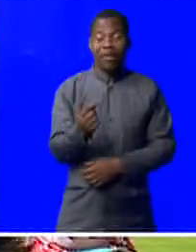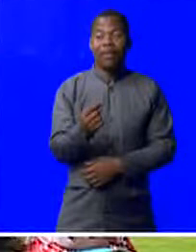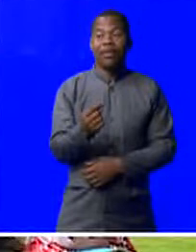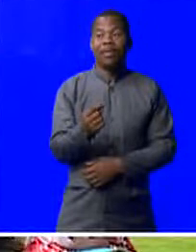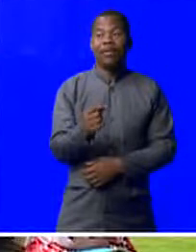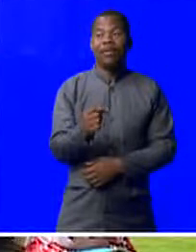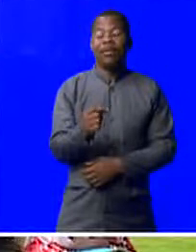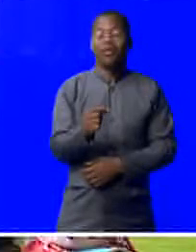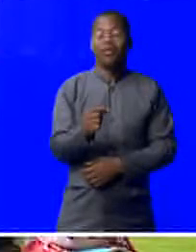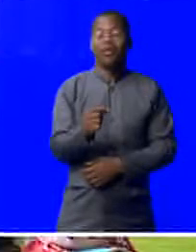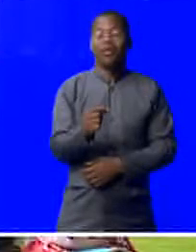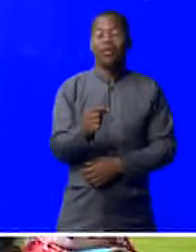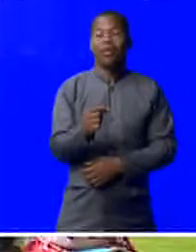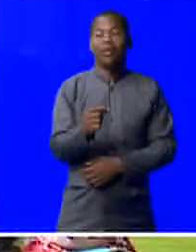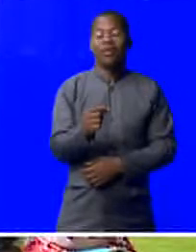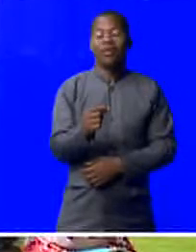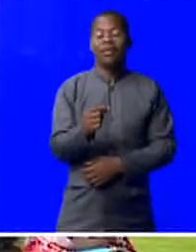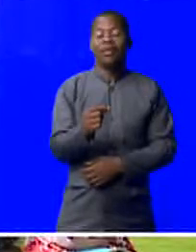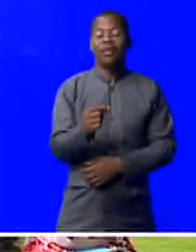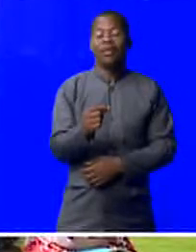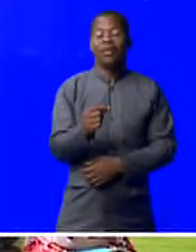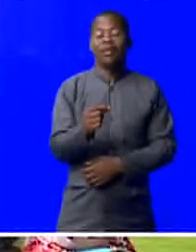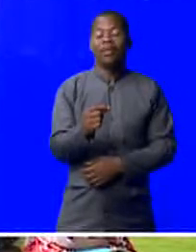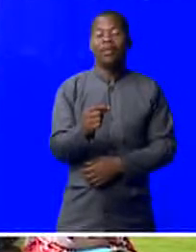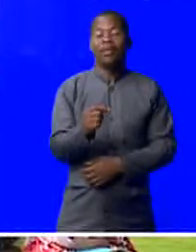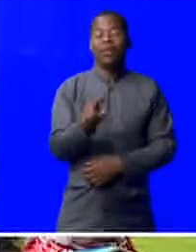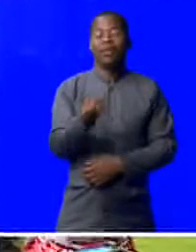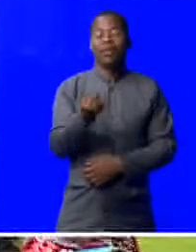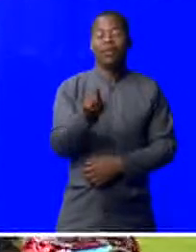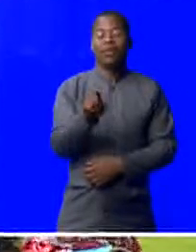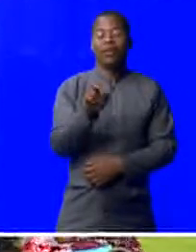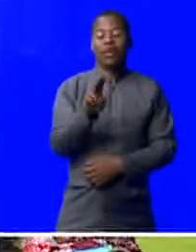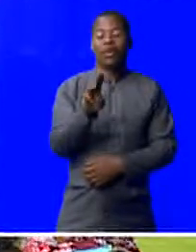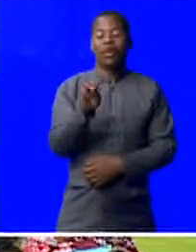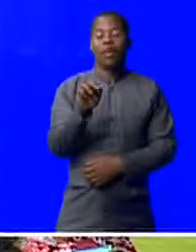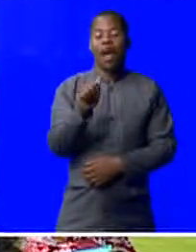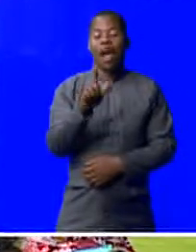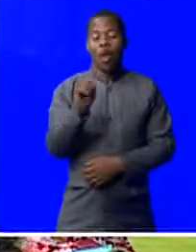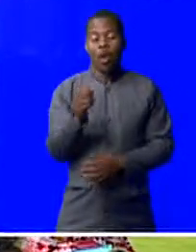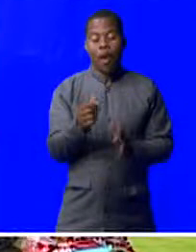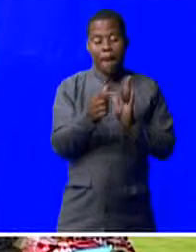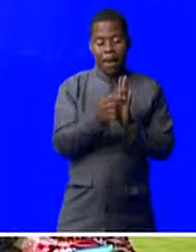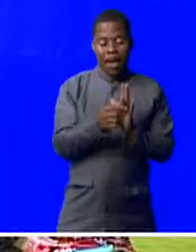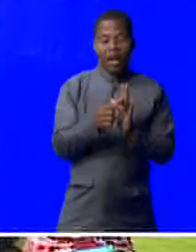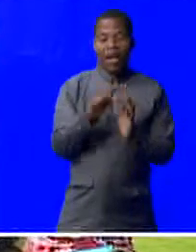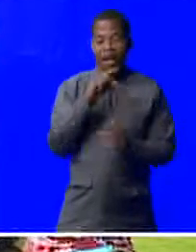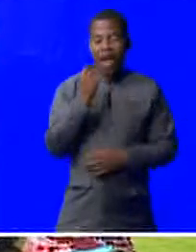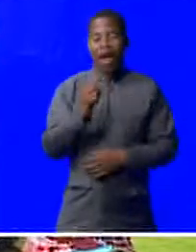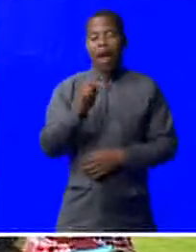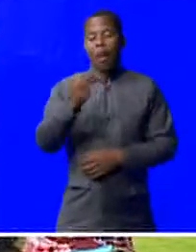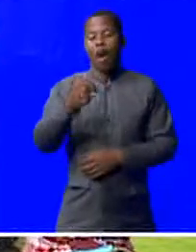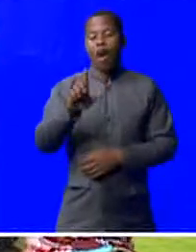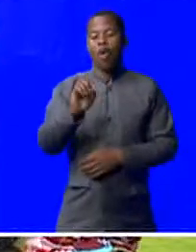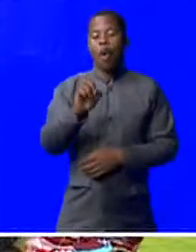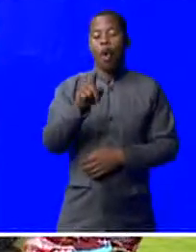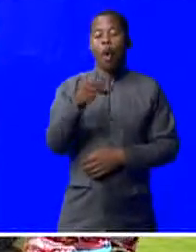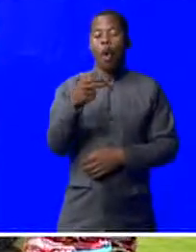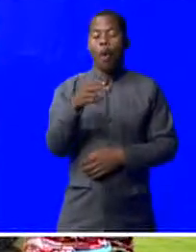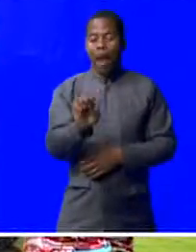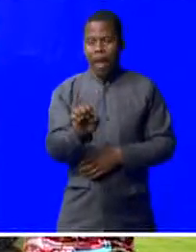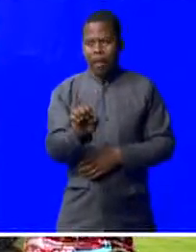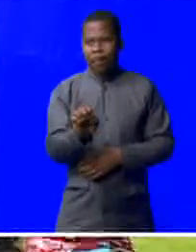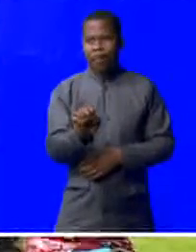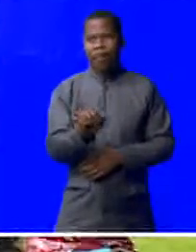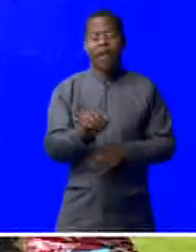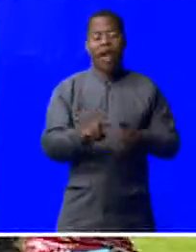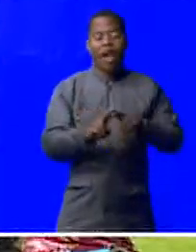nginomathemba sekudalwa sibongo sami sakanximalo elwandle ngenzeka hlophe kumaphathini vuko